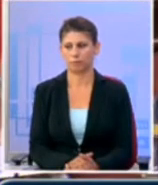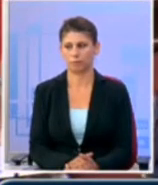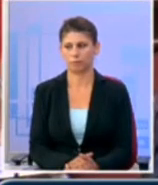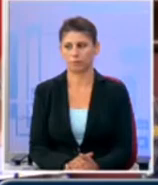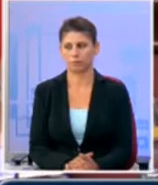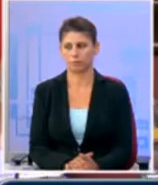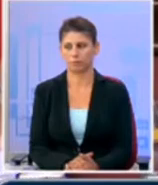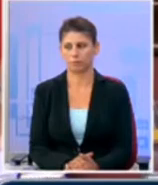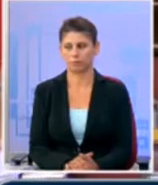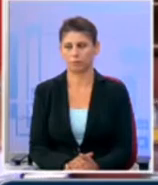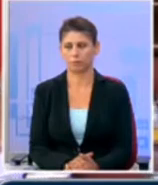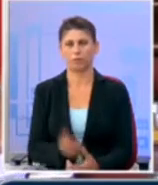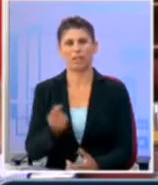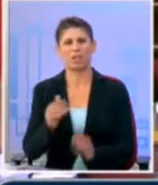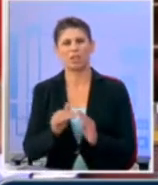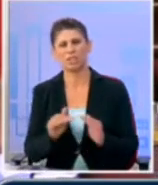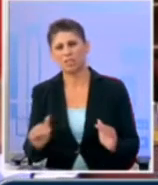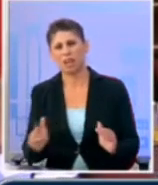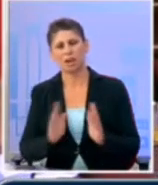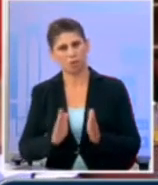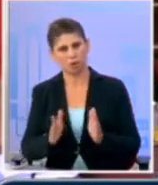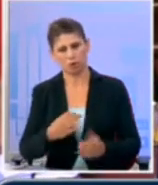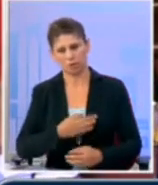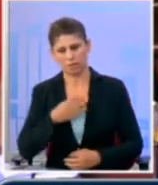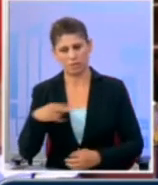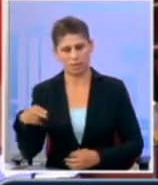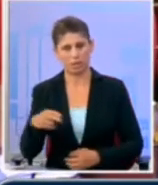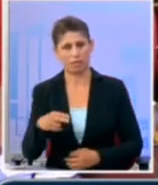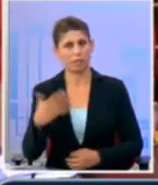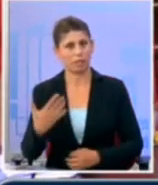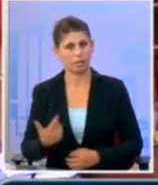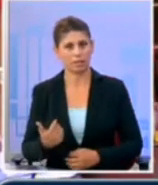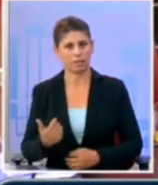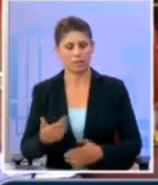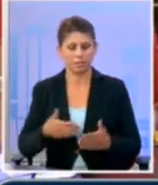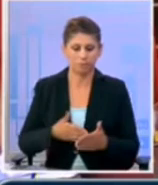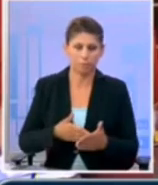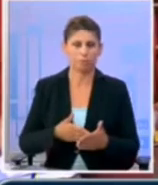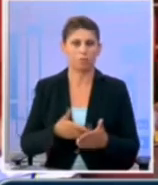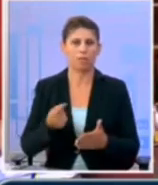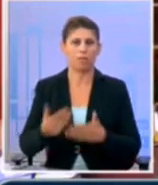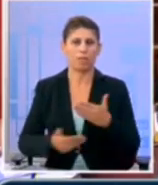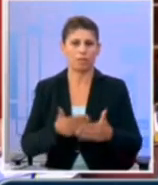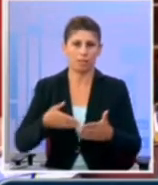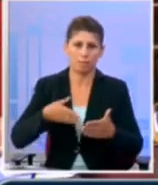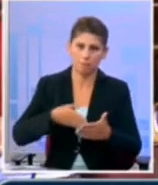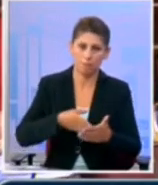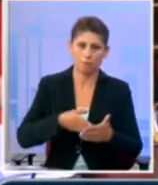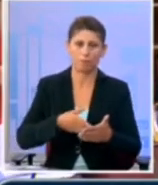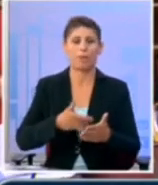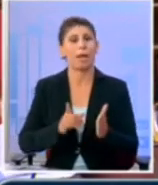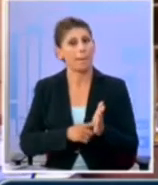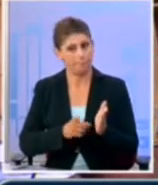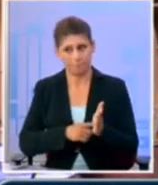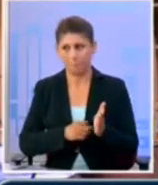λίγο ησυχία κύριε συνάδελφοι για να προχωρήσουμε, γιατί έχει σκαλώσει λίγο η διαδικασία και πρέπει